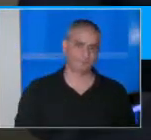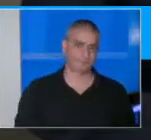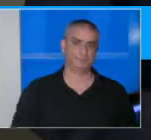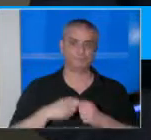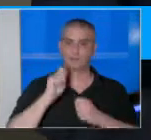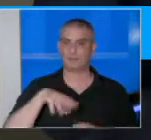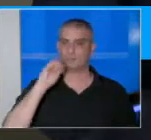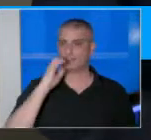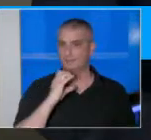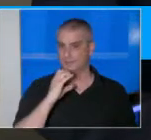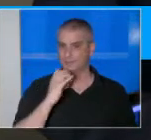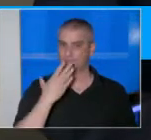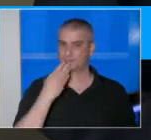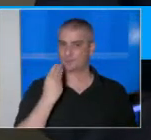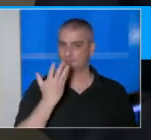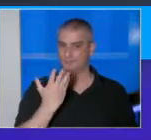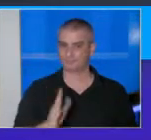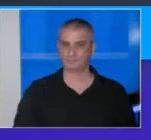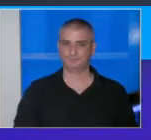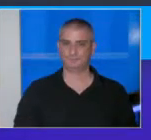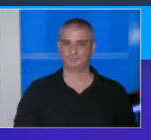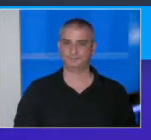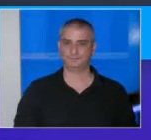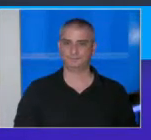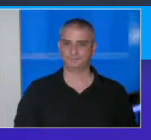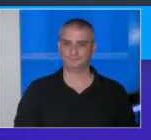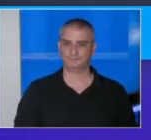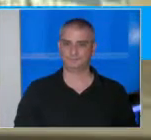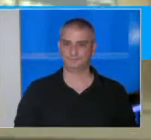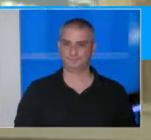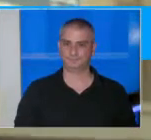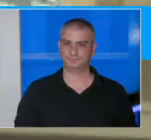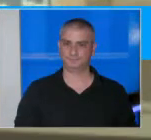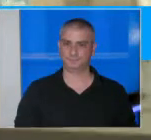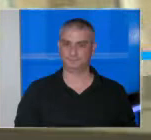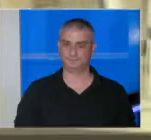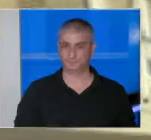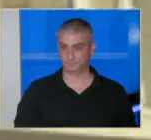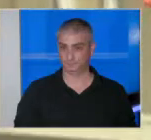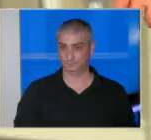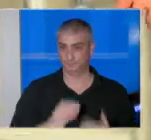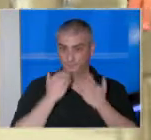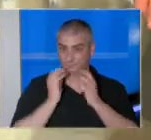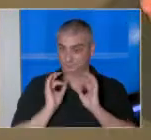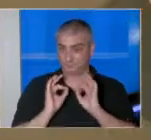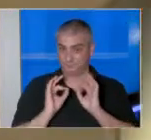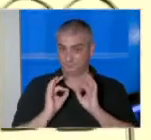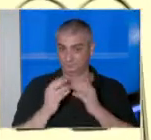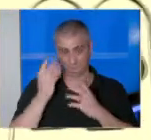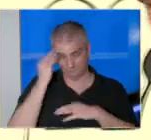חבר הכנסת מתן כהנא, תודה רבה לך. תודה רבה, ערב טוב נדב. ערב טוב. אז נספר לכם ממש